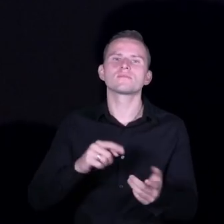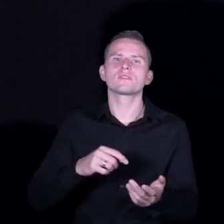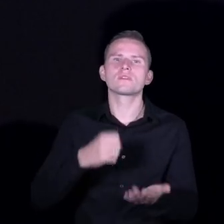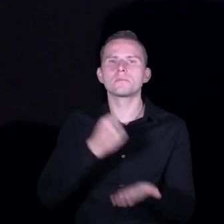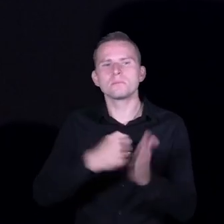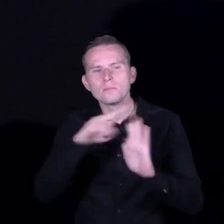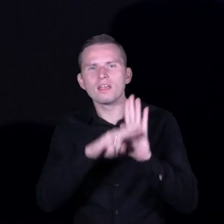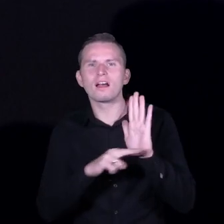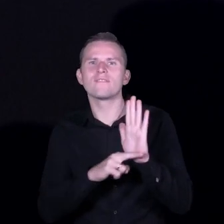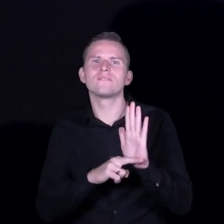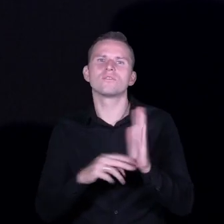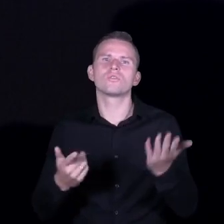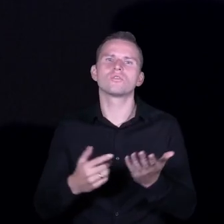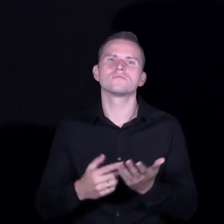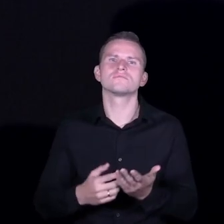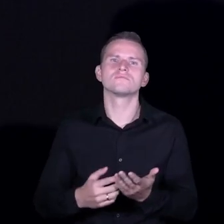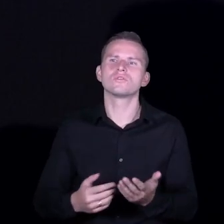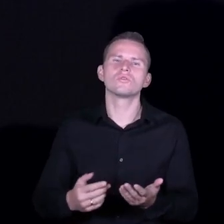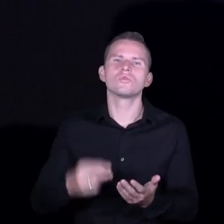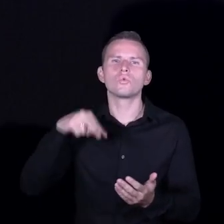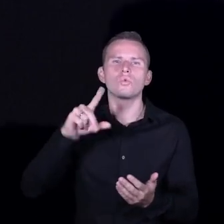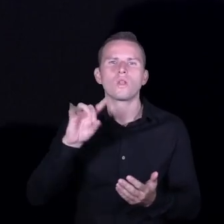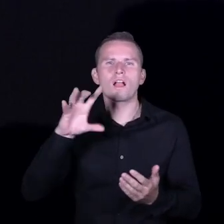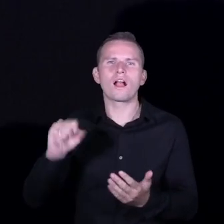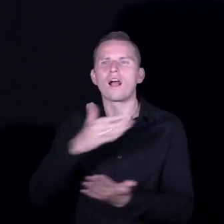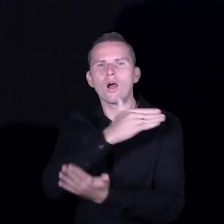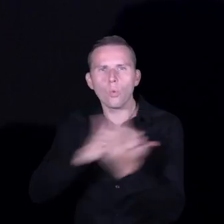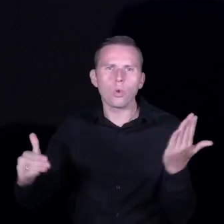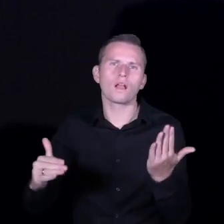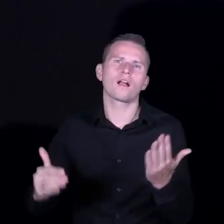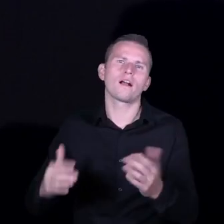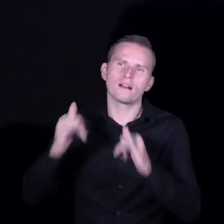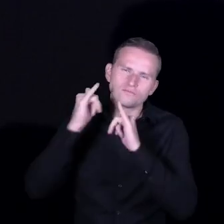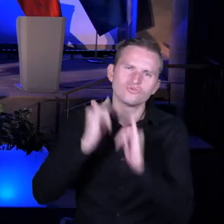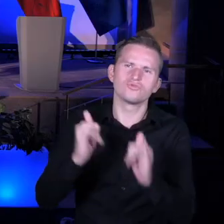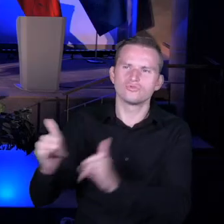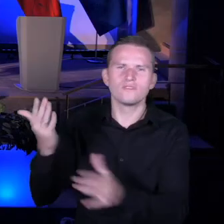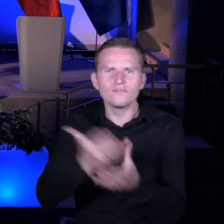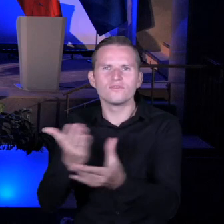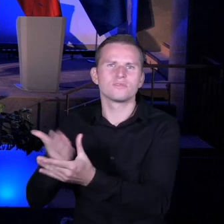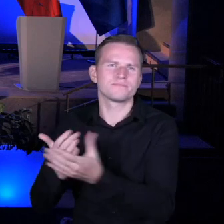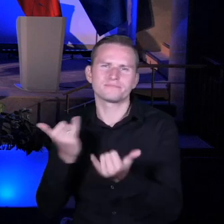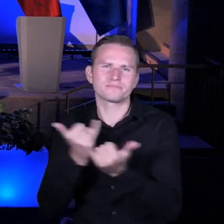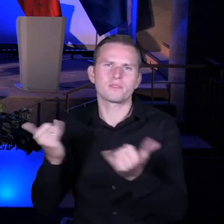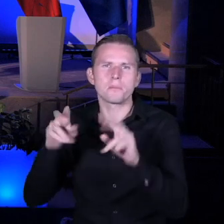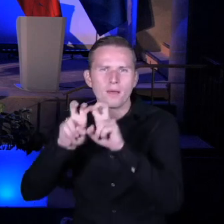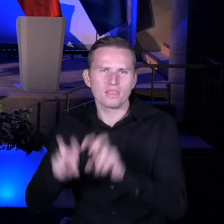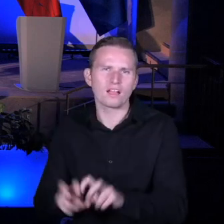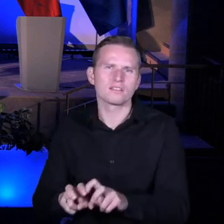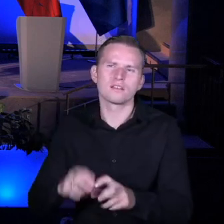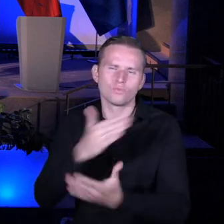na badania i rozwój dla firm, ułatwiające tę działalność innowacyjną. O tym nie będę w szczegółach opowiadał,